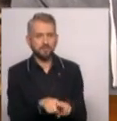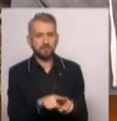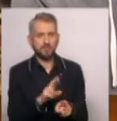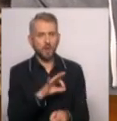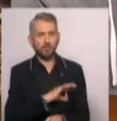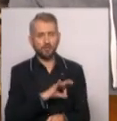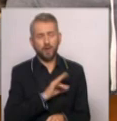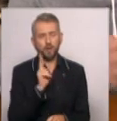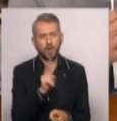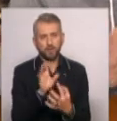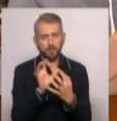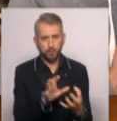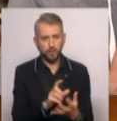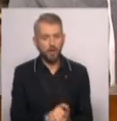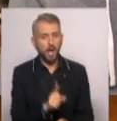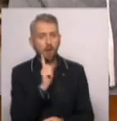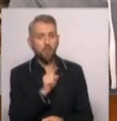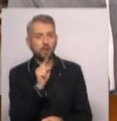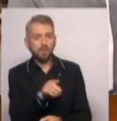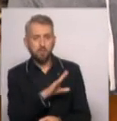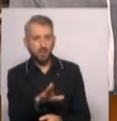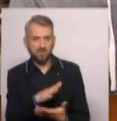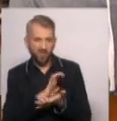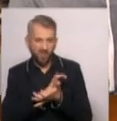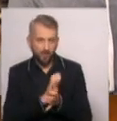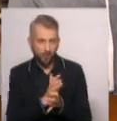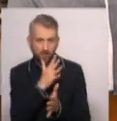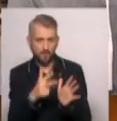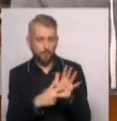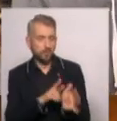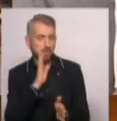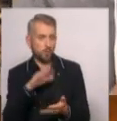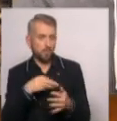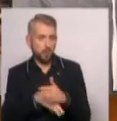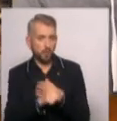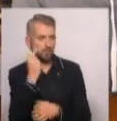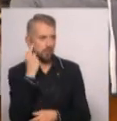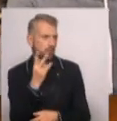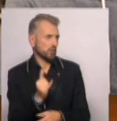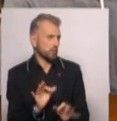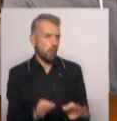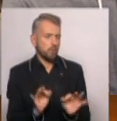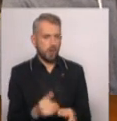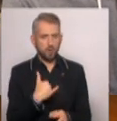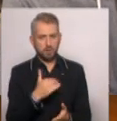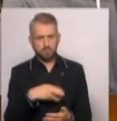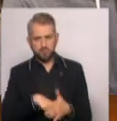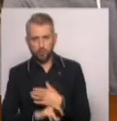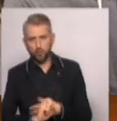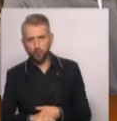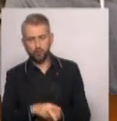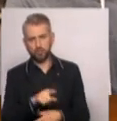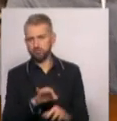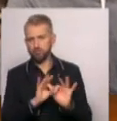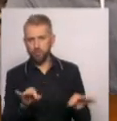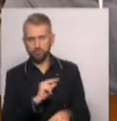громадським транспортом. Поки тебе там не товкуть 8 годині ранку в метро, ну ти думаєш, ну, все окей, у нас є метро, воно чудове,